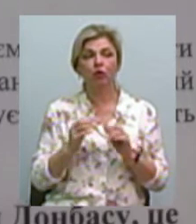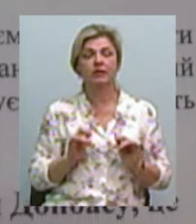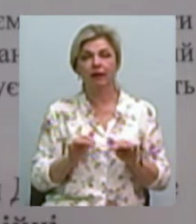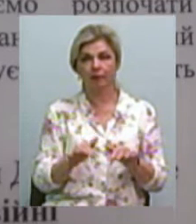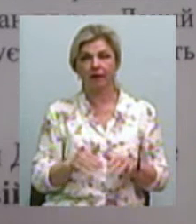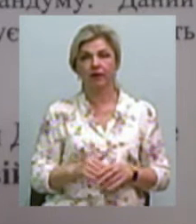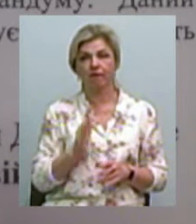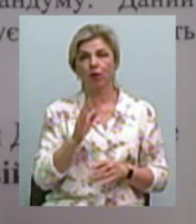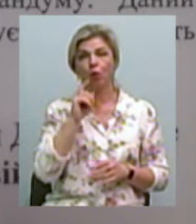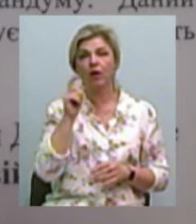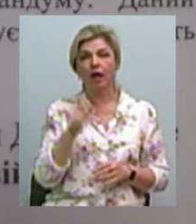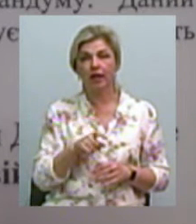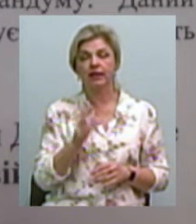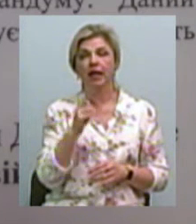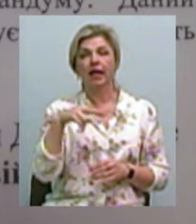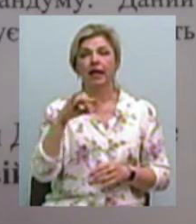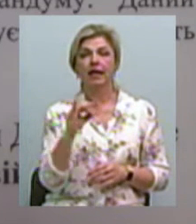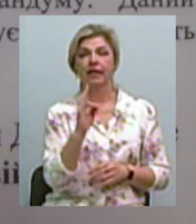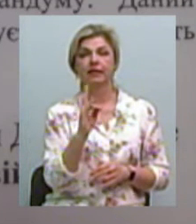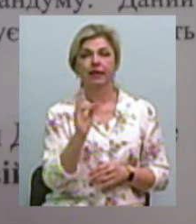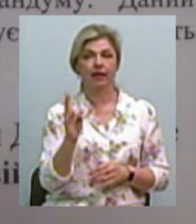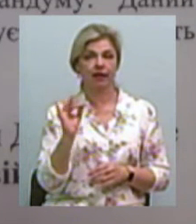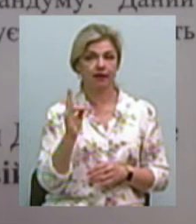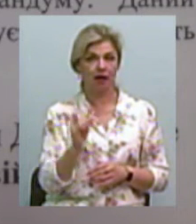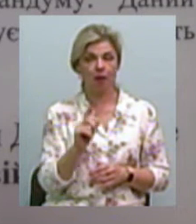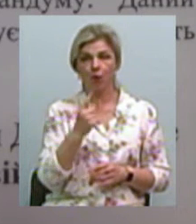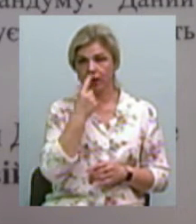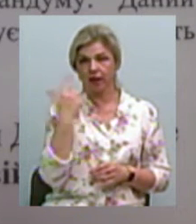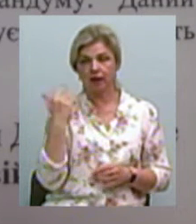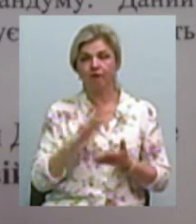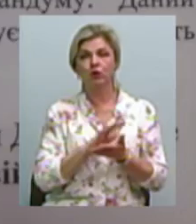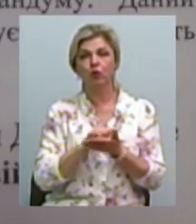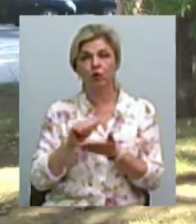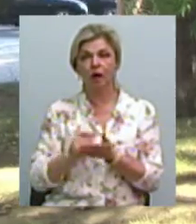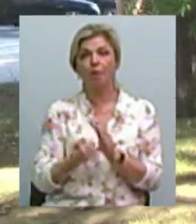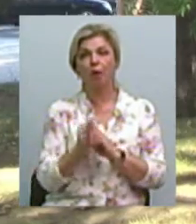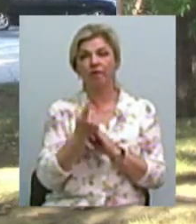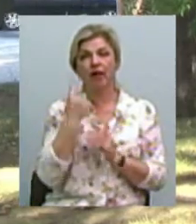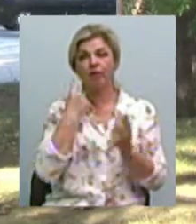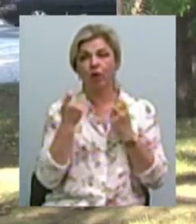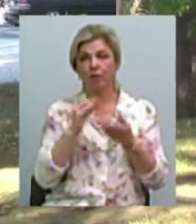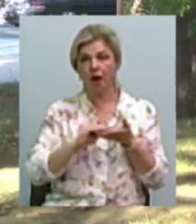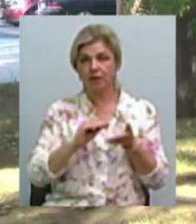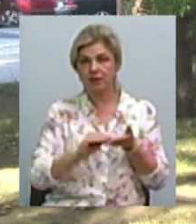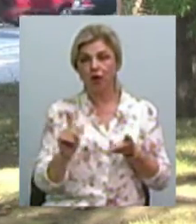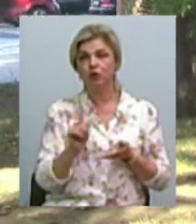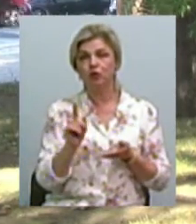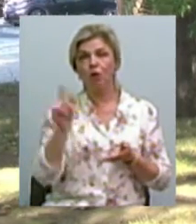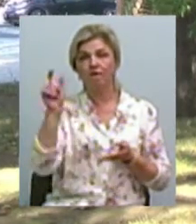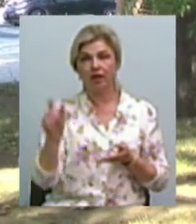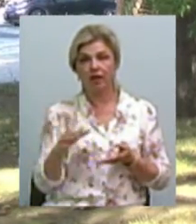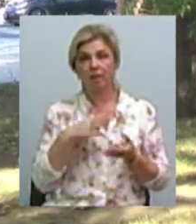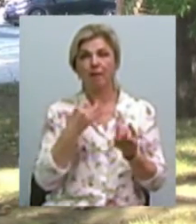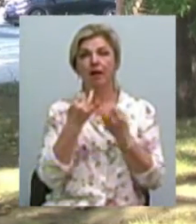міжнародних справ України Клімкіна в цьому всьому процесі, тому що нещодавно в СМІ з'явилася інформація, що він вів